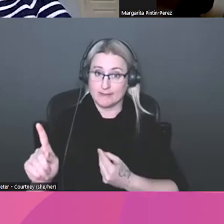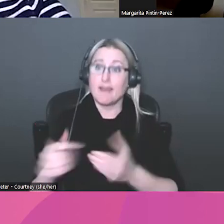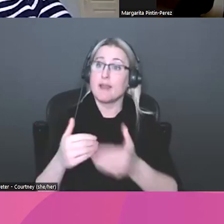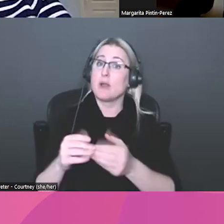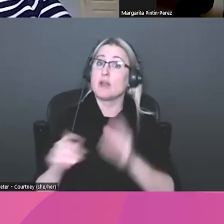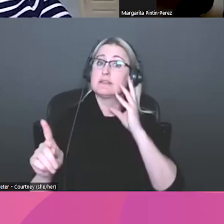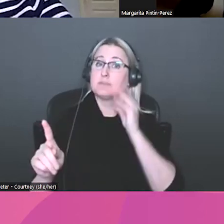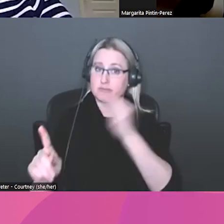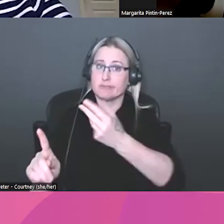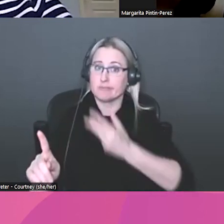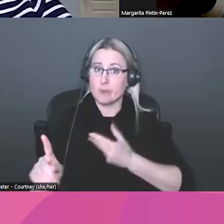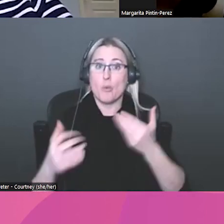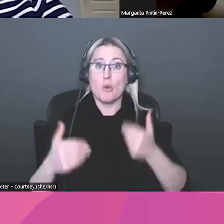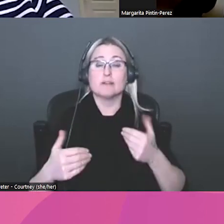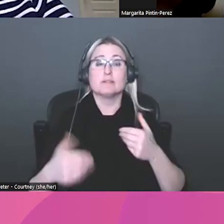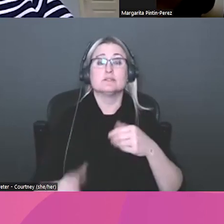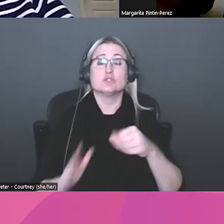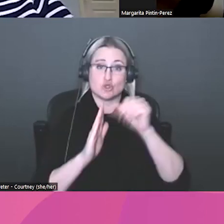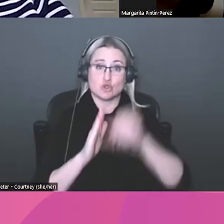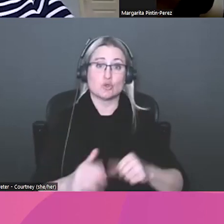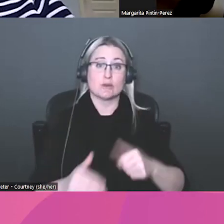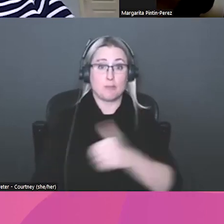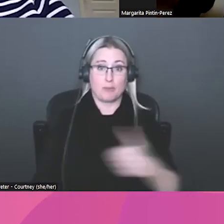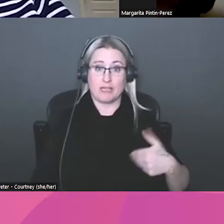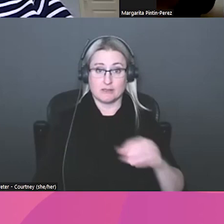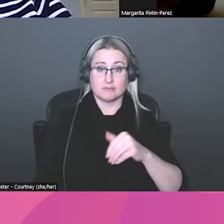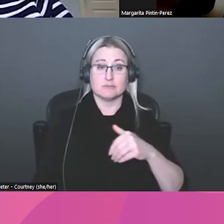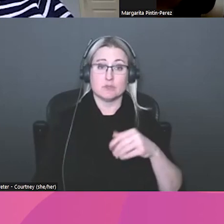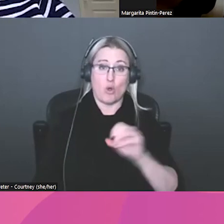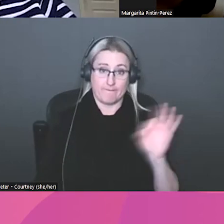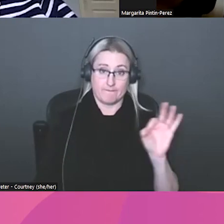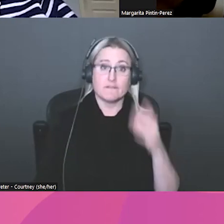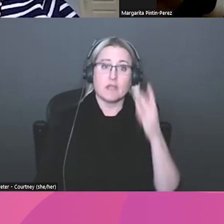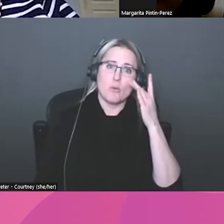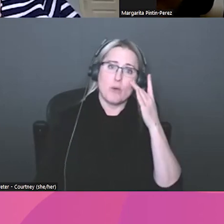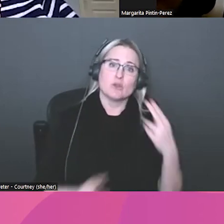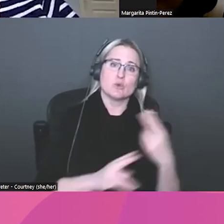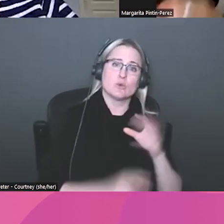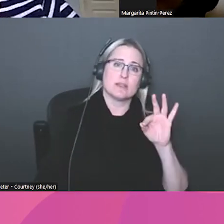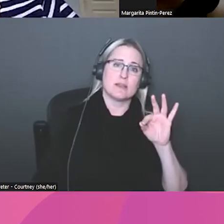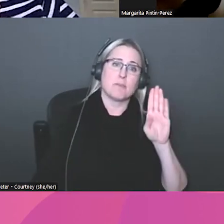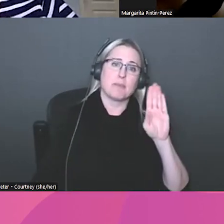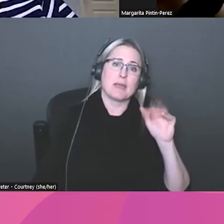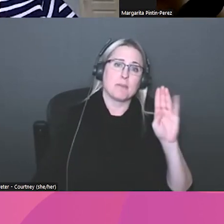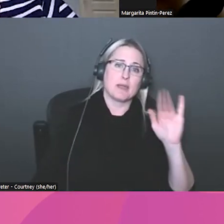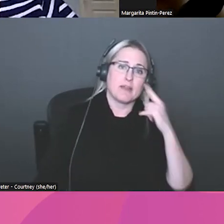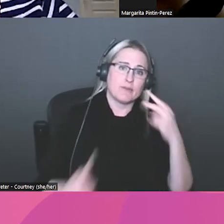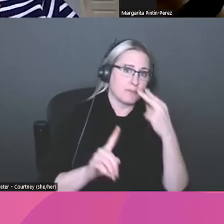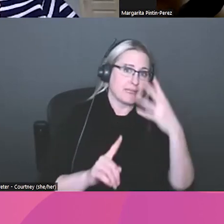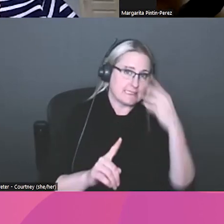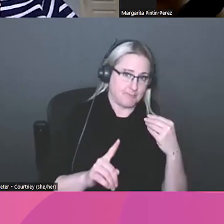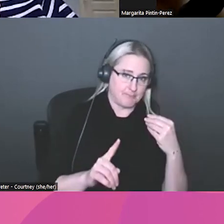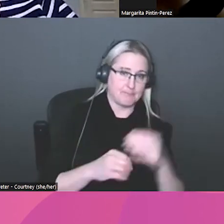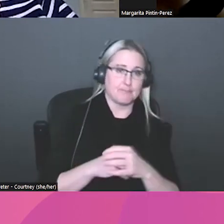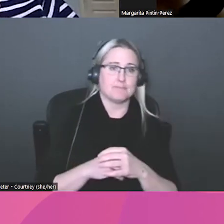voulait participer. Elle a partagé ses expériences et ses difficultés à obtenir des chirurgies en